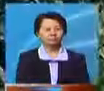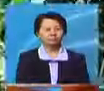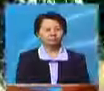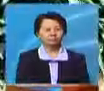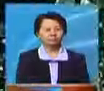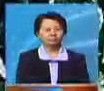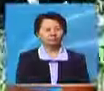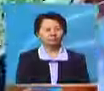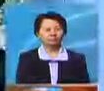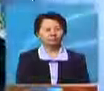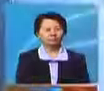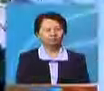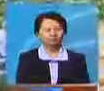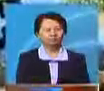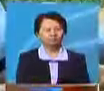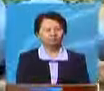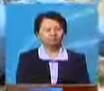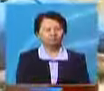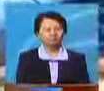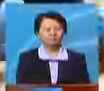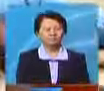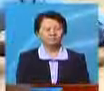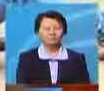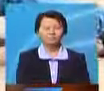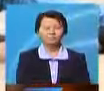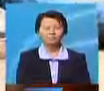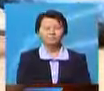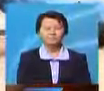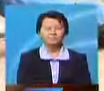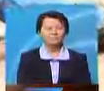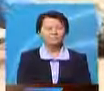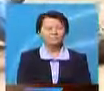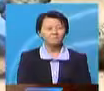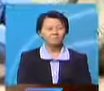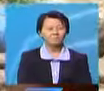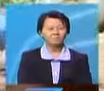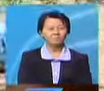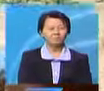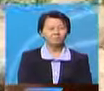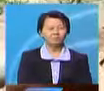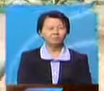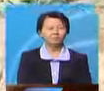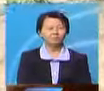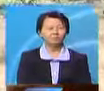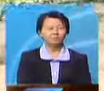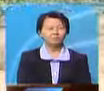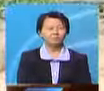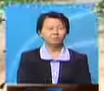Hey, go. Yes.